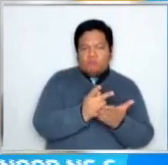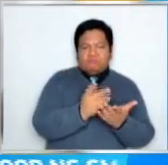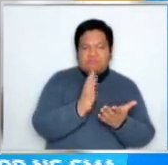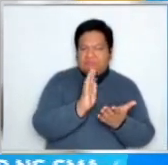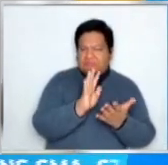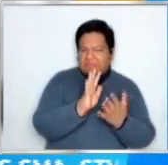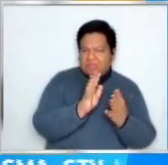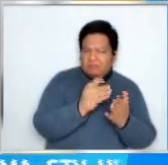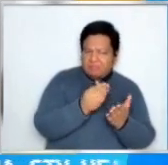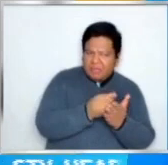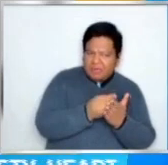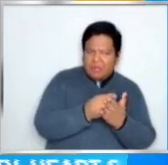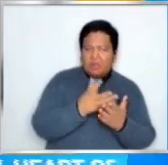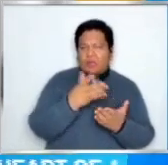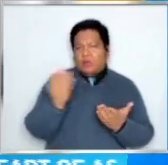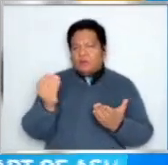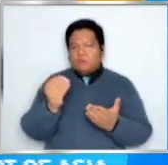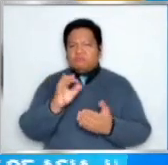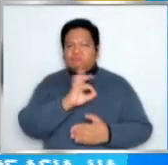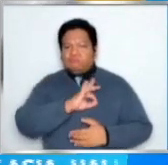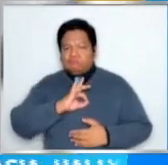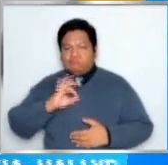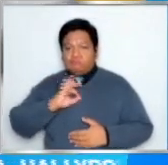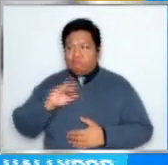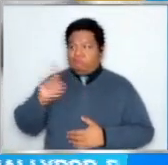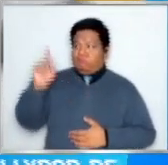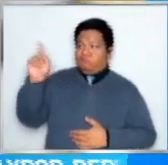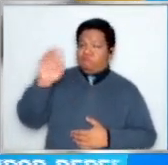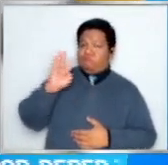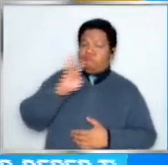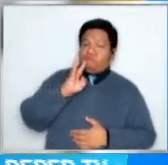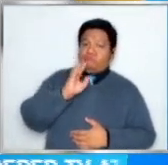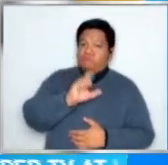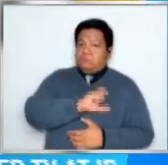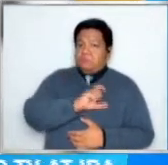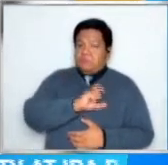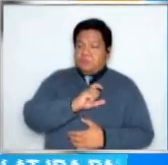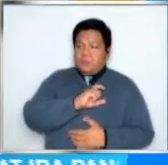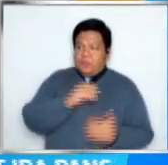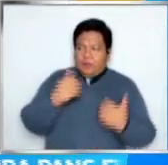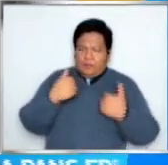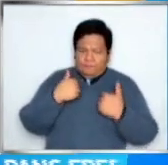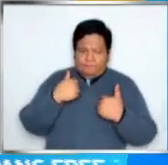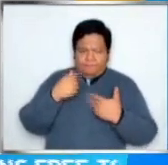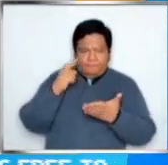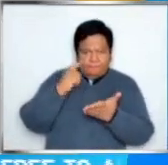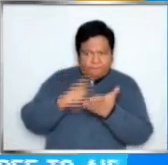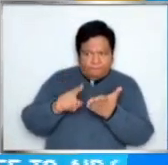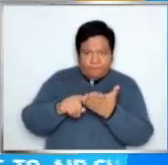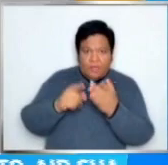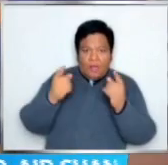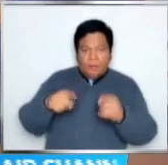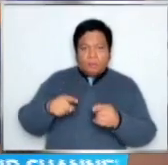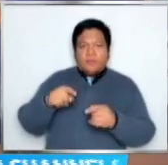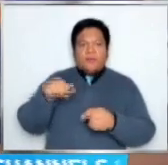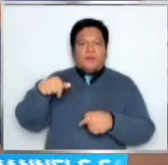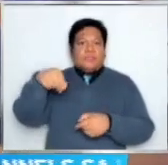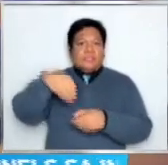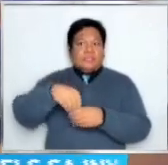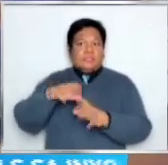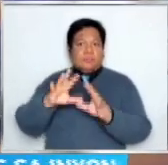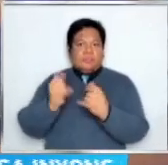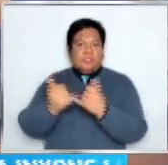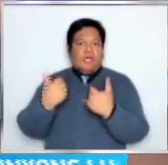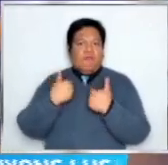through the CCTV and through witnesses, na-establish po natin na inside job po yung nangyaring robbery dito sa pawn shop na to.